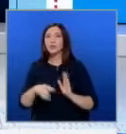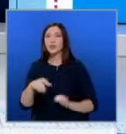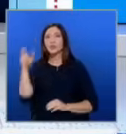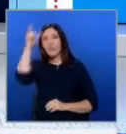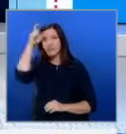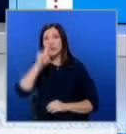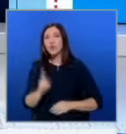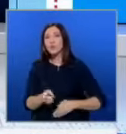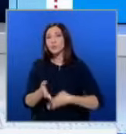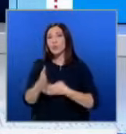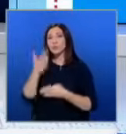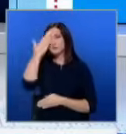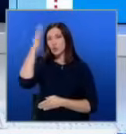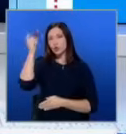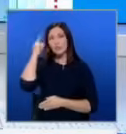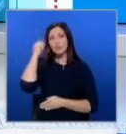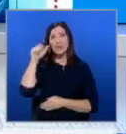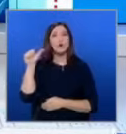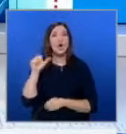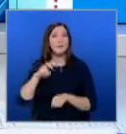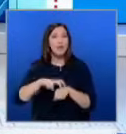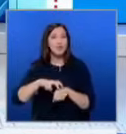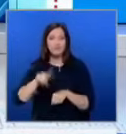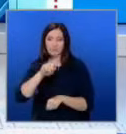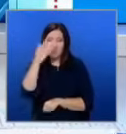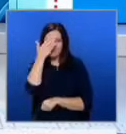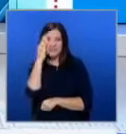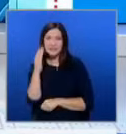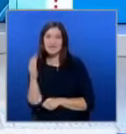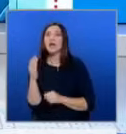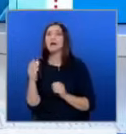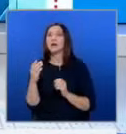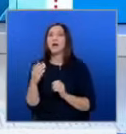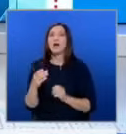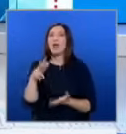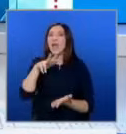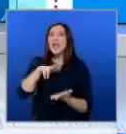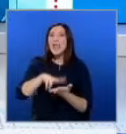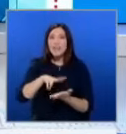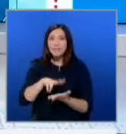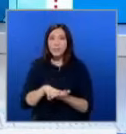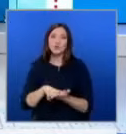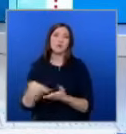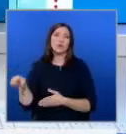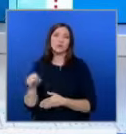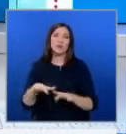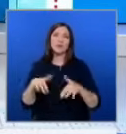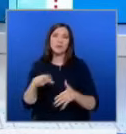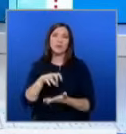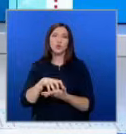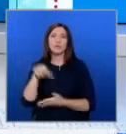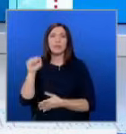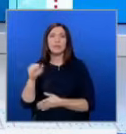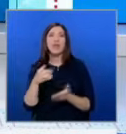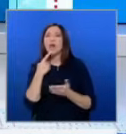ДПС, които подкрепят почетния председател Ахмед Доган, не признават легитимността на ръководството на парламентарната група на